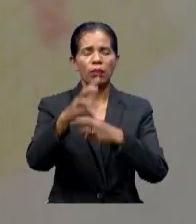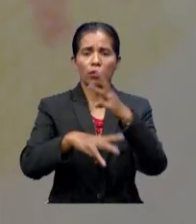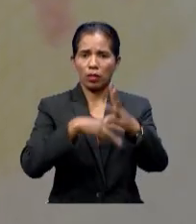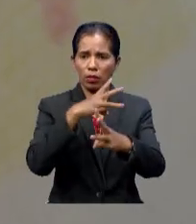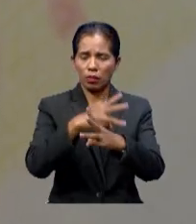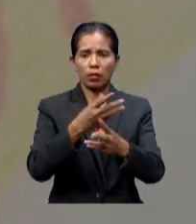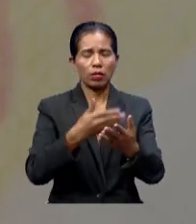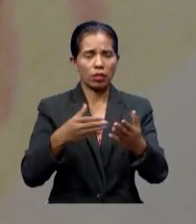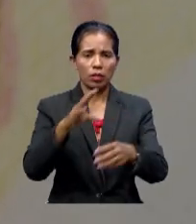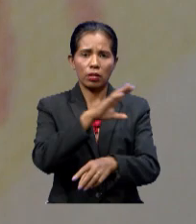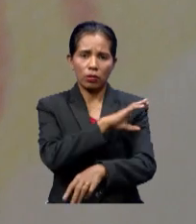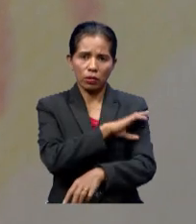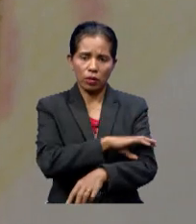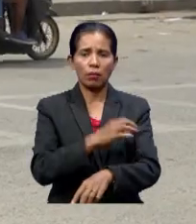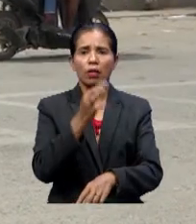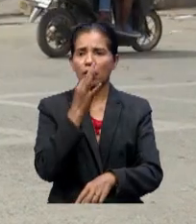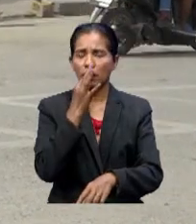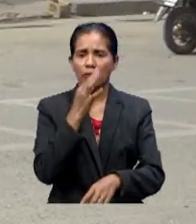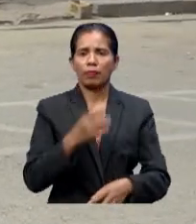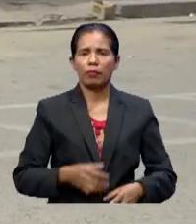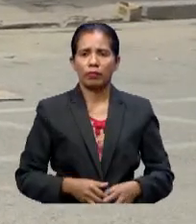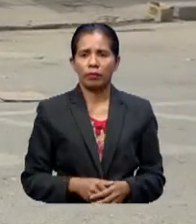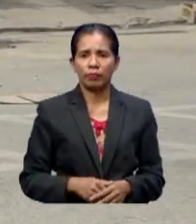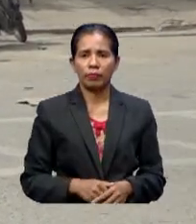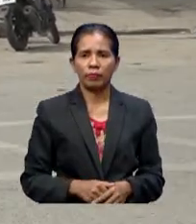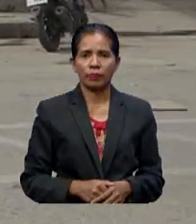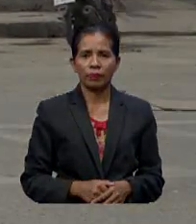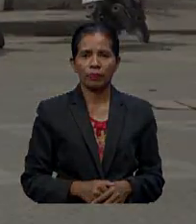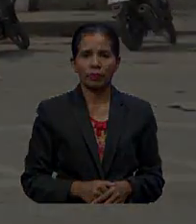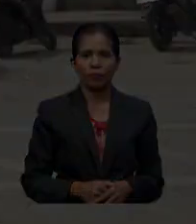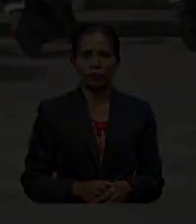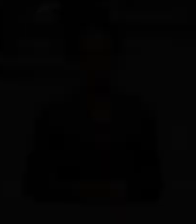produsaun seguransa alimentar. Lamberto da Silva, Santina de Jus, Yemen.